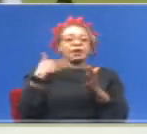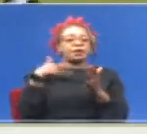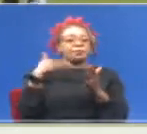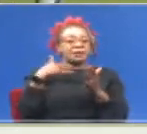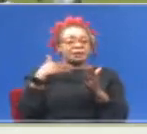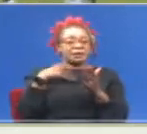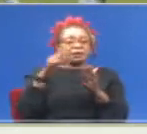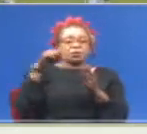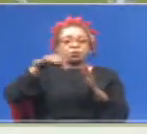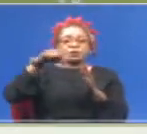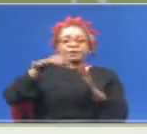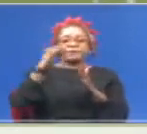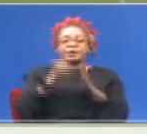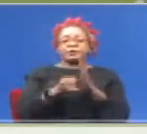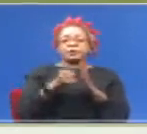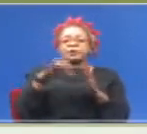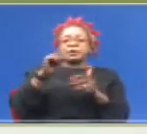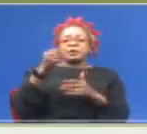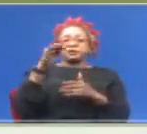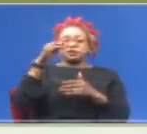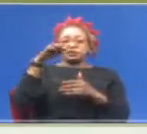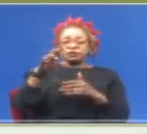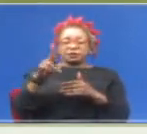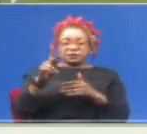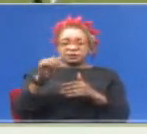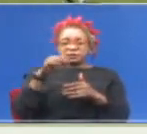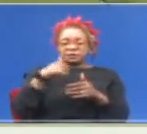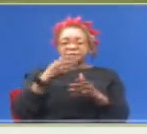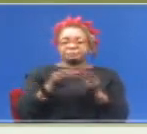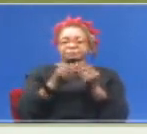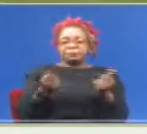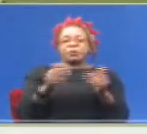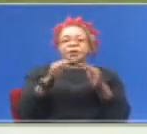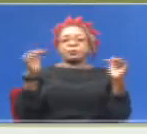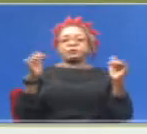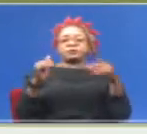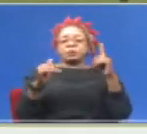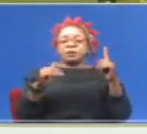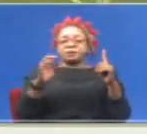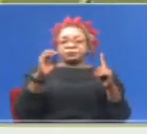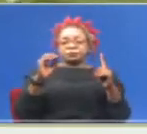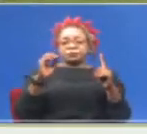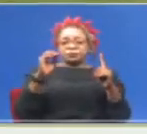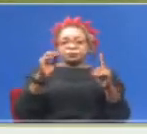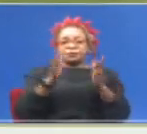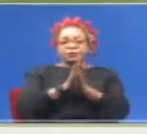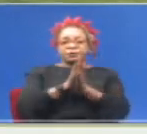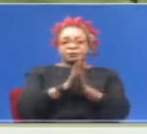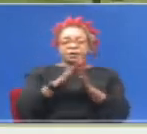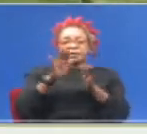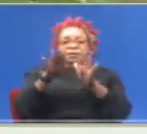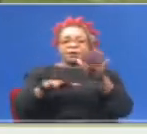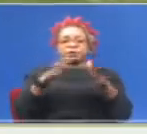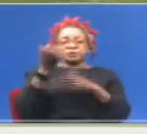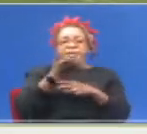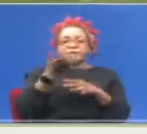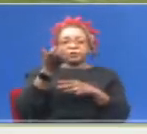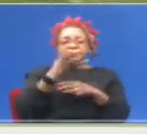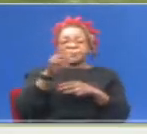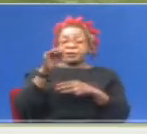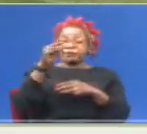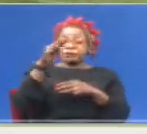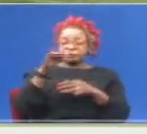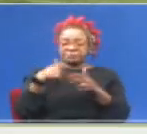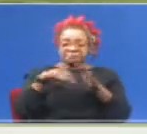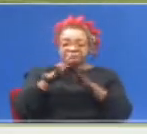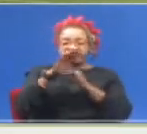robo finale. Sharks iliingia robo finale baada ya kuilaza Equity bao moja bila ajibu katika uwanja wa taifa wa Nyayo. Polo Koth alitia kimiani